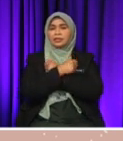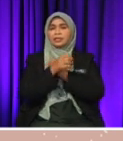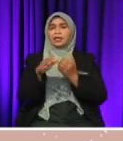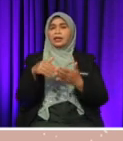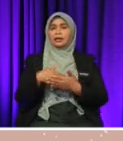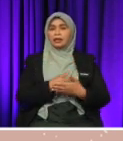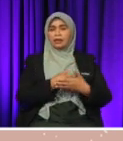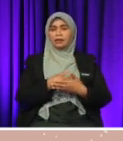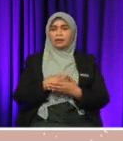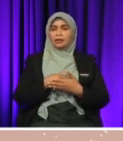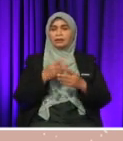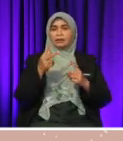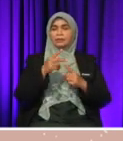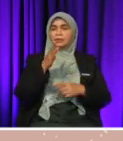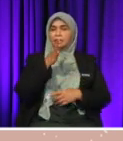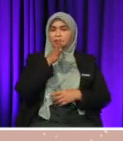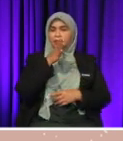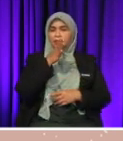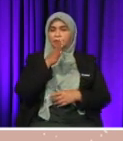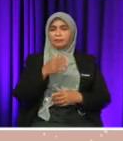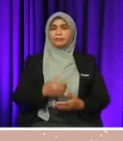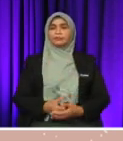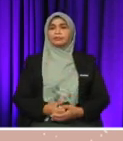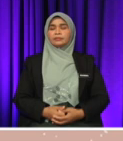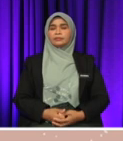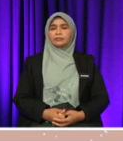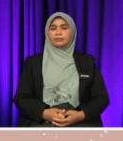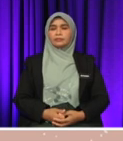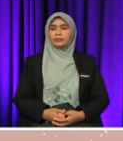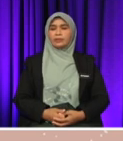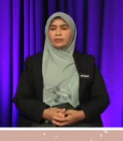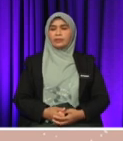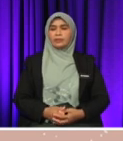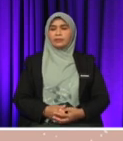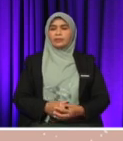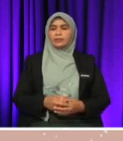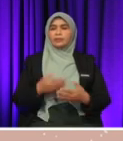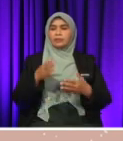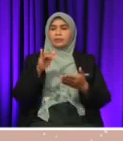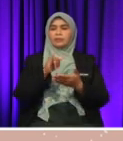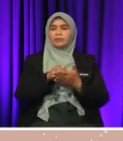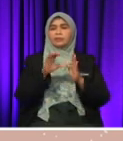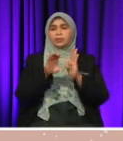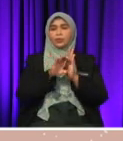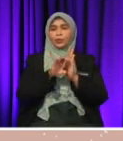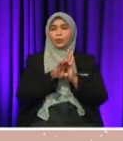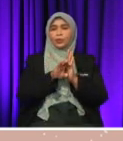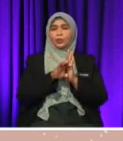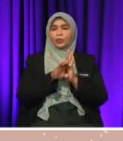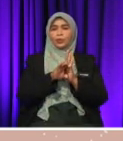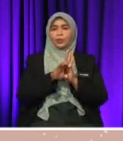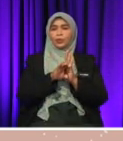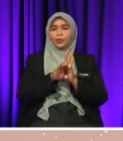kepada Ibu Betul lah tadi jawaban dari kasih sayang anak kepada ibu kemudian contohnya tadi air diberikan